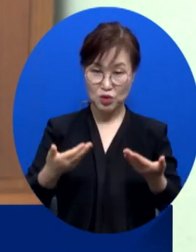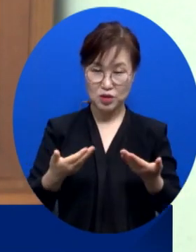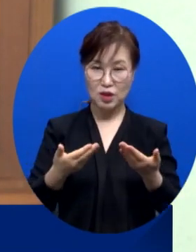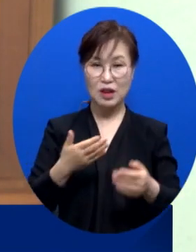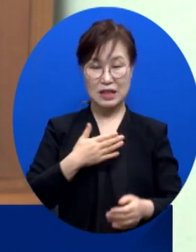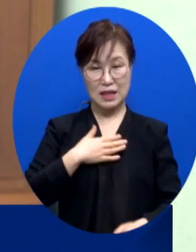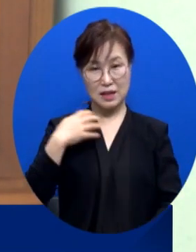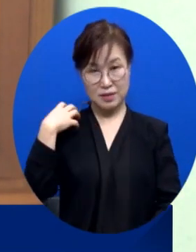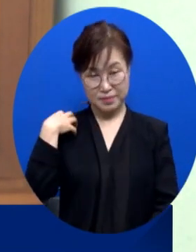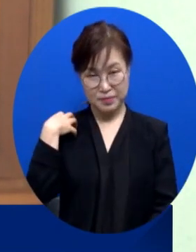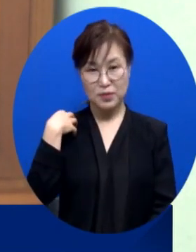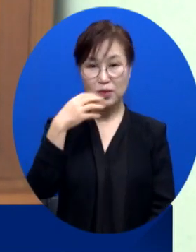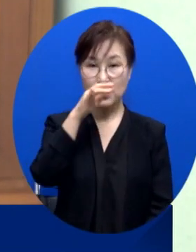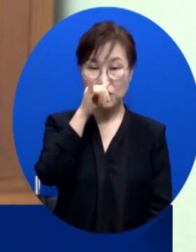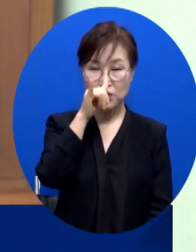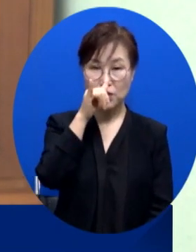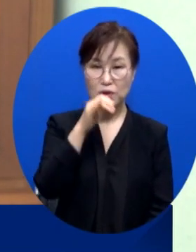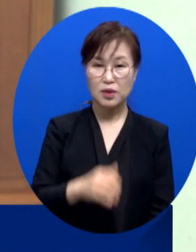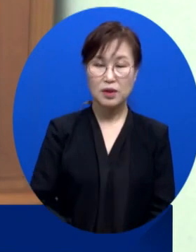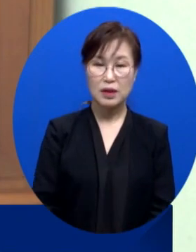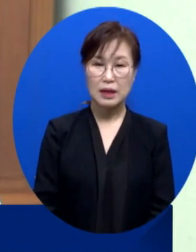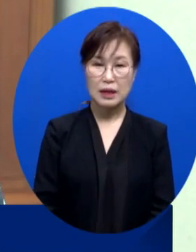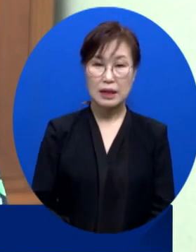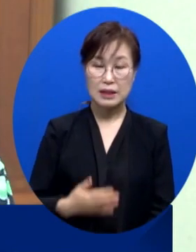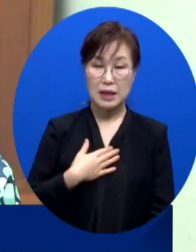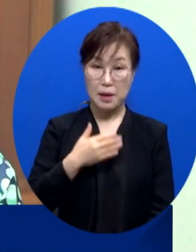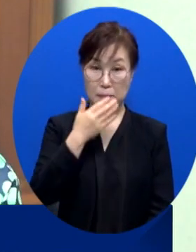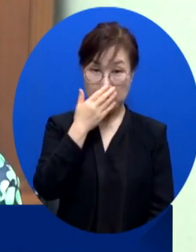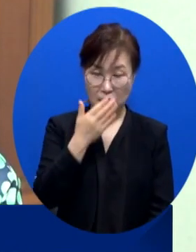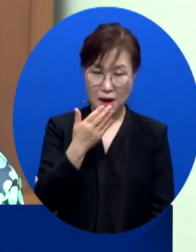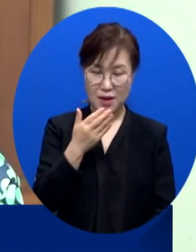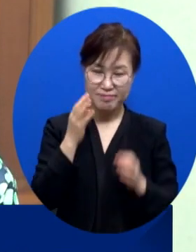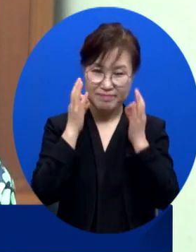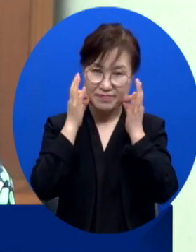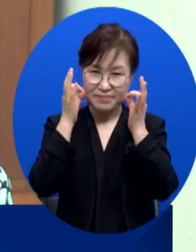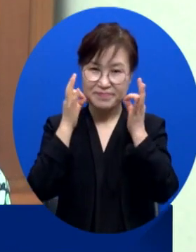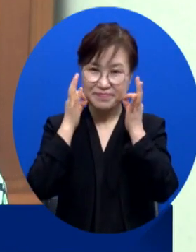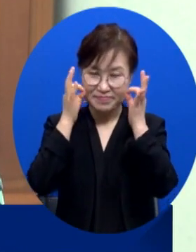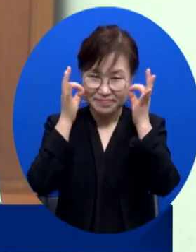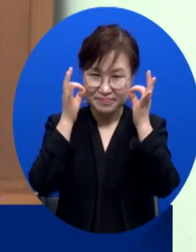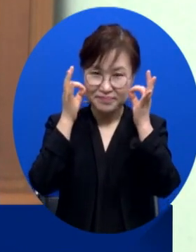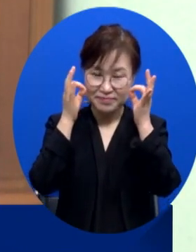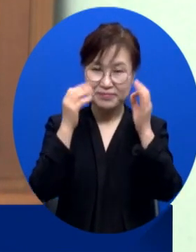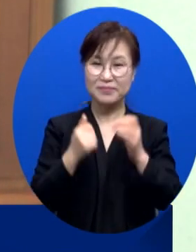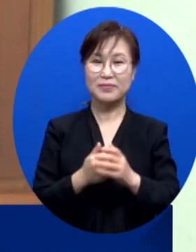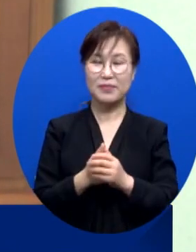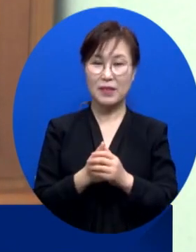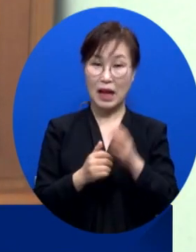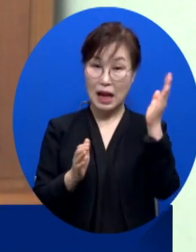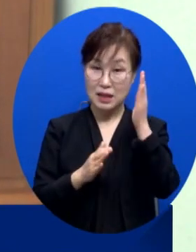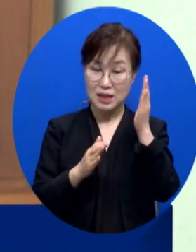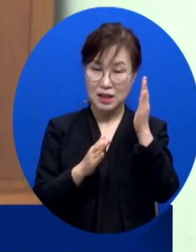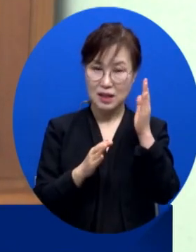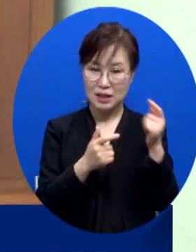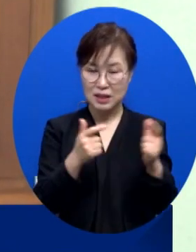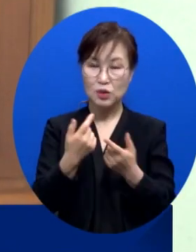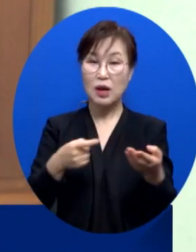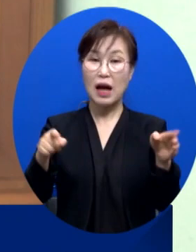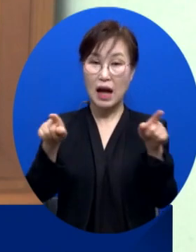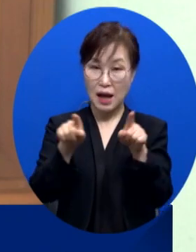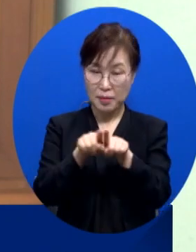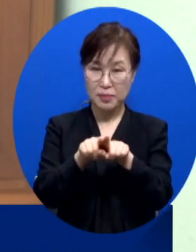역할이 있다고 생각하고 제가 할 수 있는 선 안에서 최대한 열심히 학생들과 함께